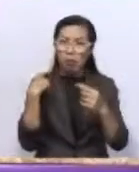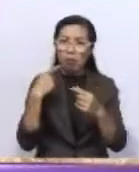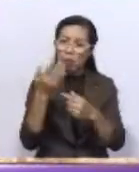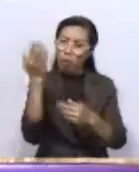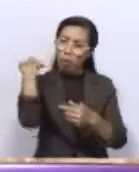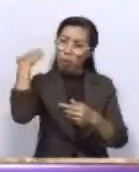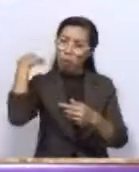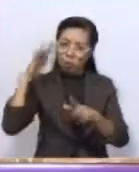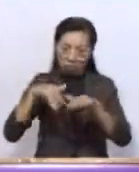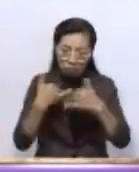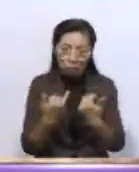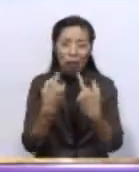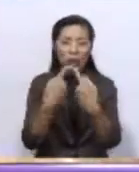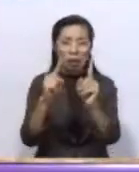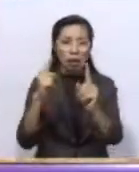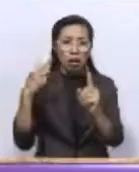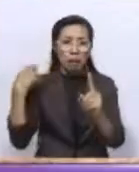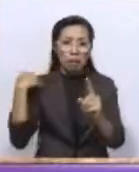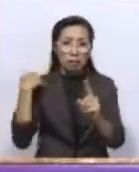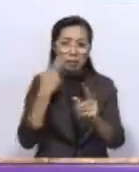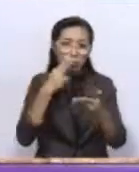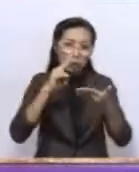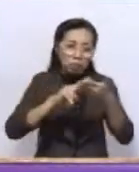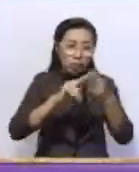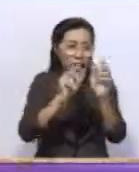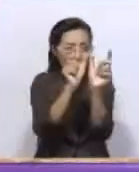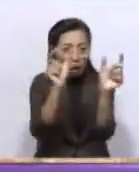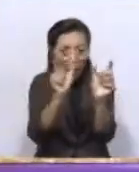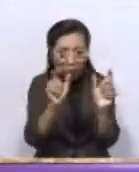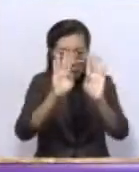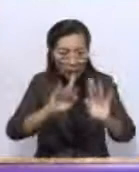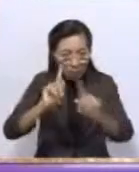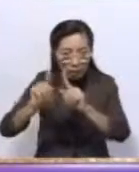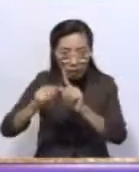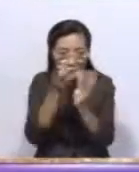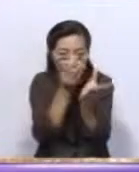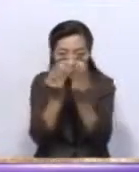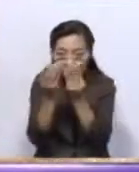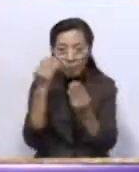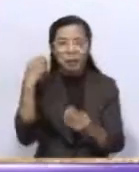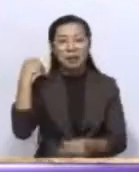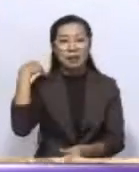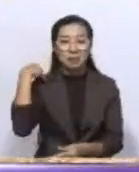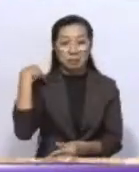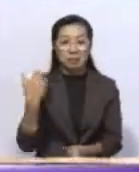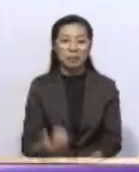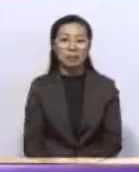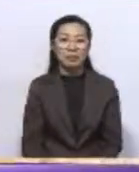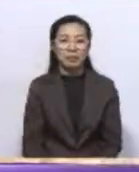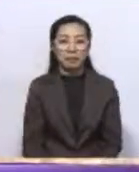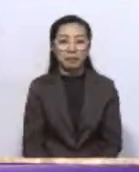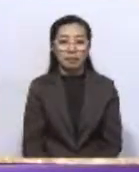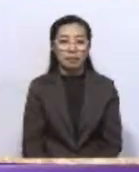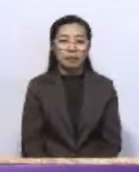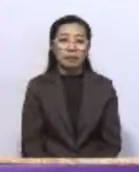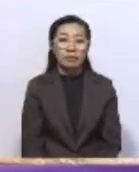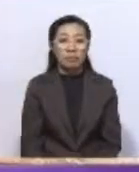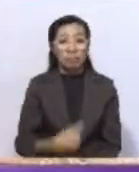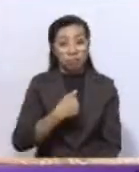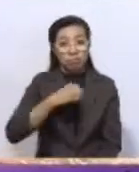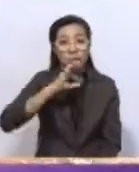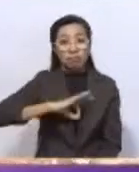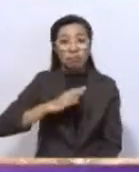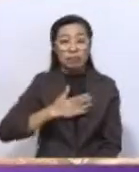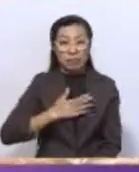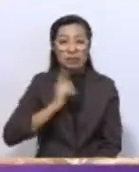อะยุคสมัยมันเปลี่ยนไปเรื่อยๆมีสแตมป์มีอะไรให้เราแบบได้เรียนรู้ศึกษากันค่อนข้างมากอะค่ะก็รู้สึกว่า